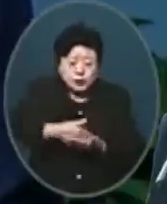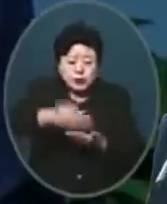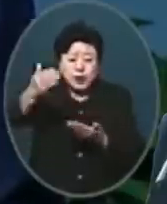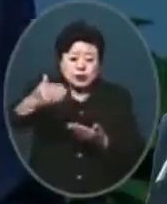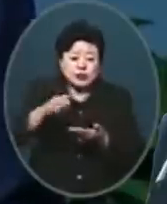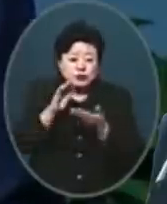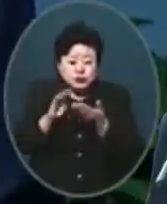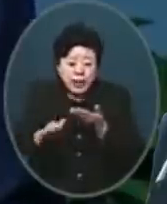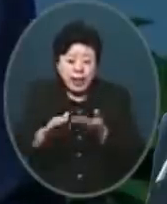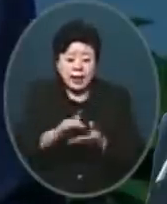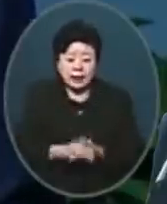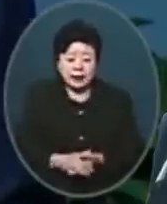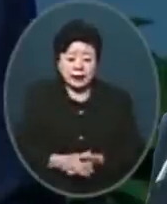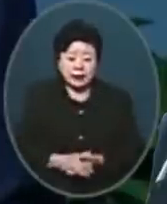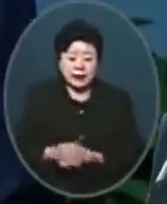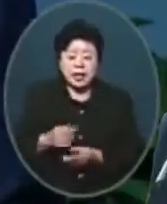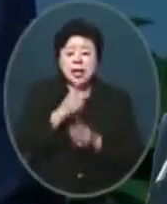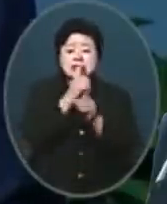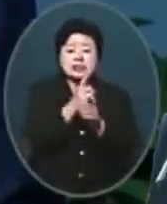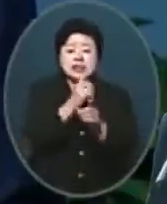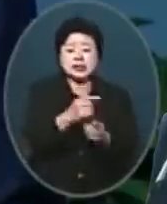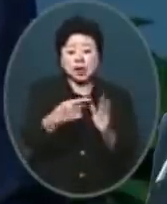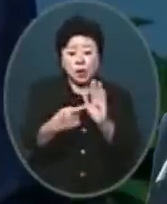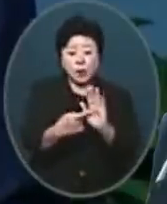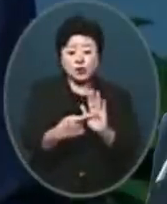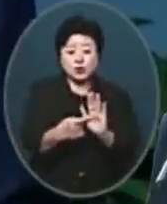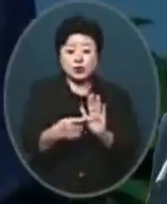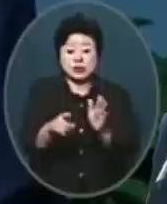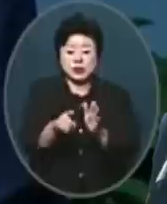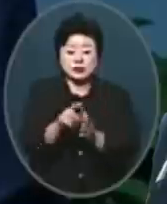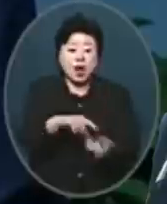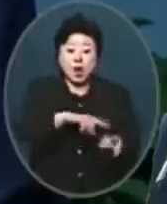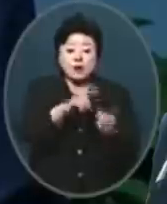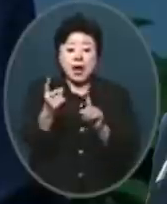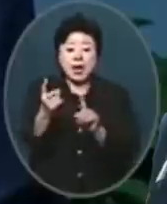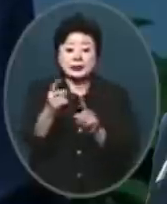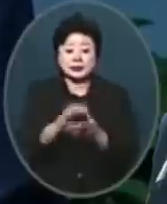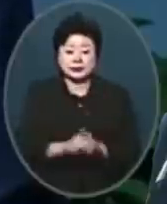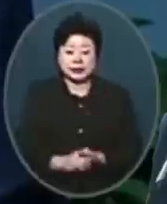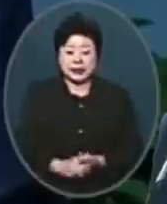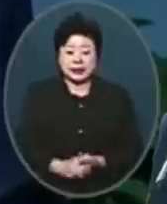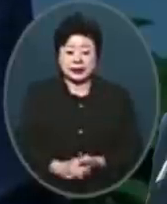다음 승리했다는 것을 보여주기 위해서 부활하셨어.